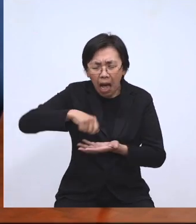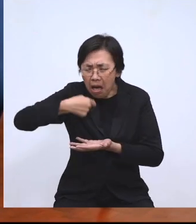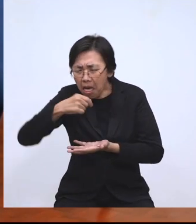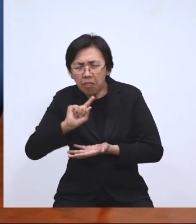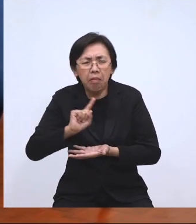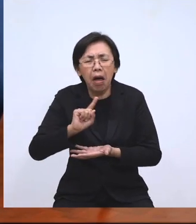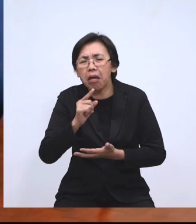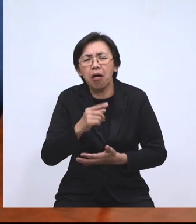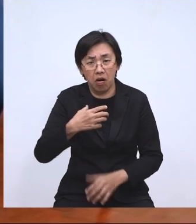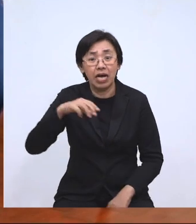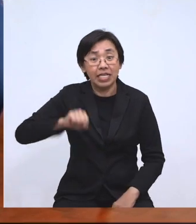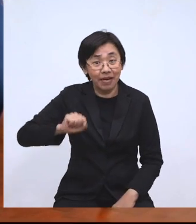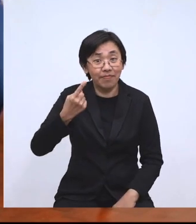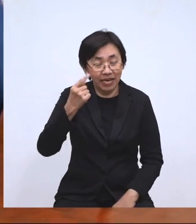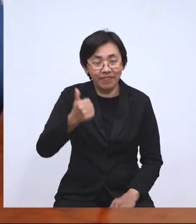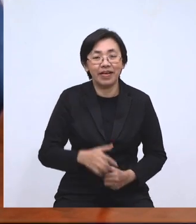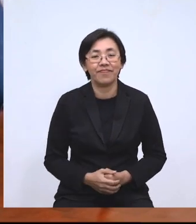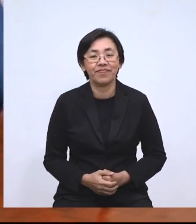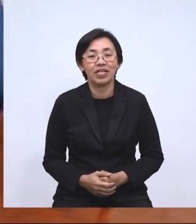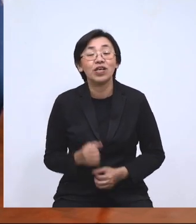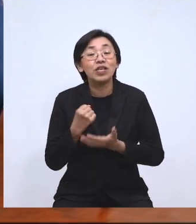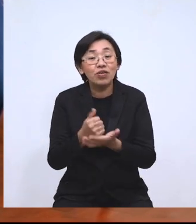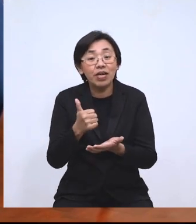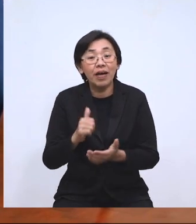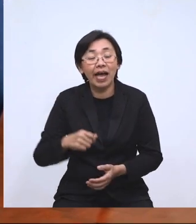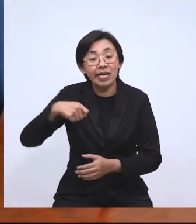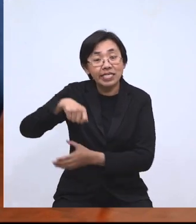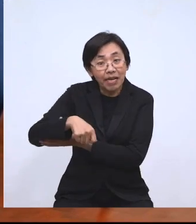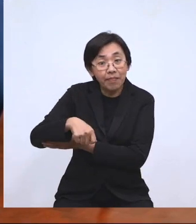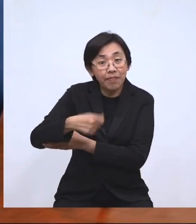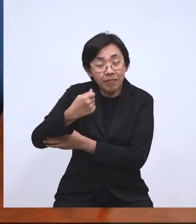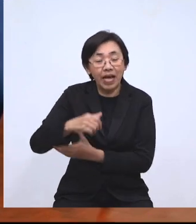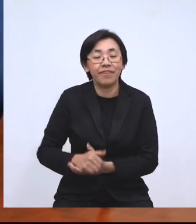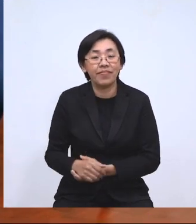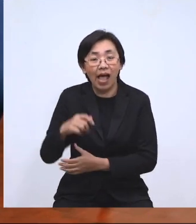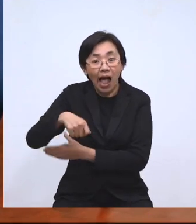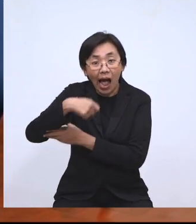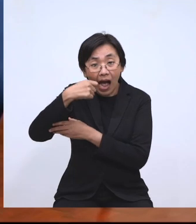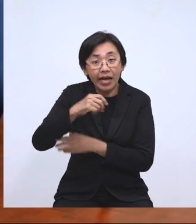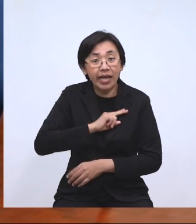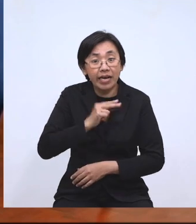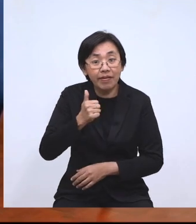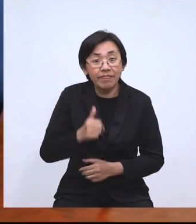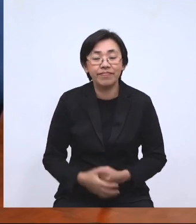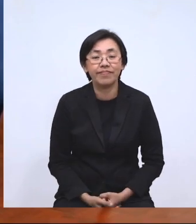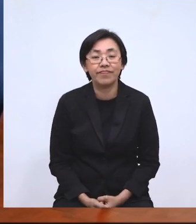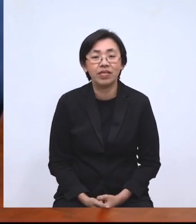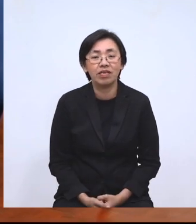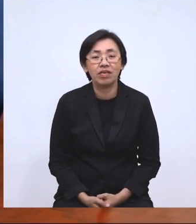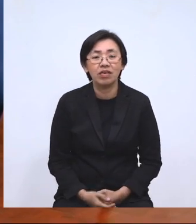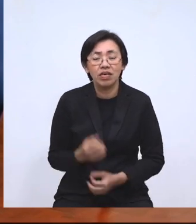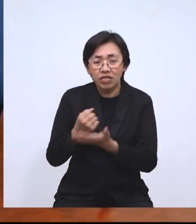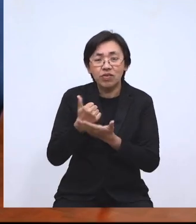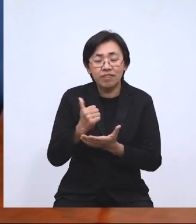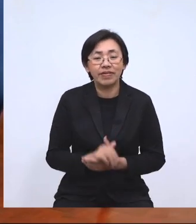เลยว่ามอสทำอะไรอ่ะ ตักใหม่ตัก ได้ไหมงั้นคุณน้ำหวานช่วยจับช้อนได้ไหมครับแล้วเดี๋ยวมอสยกขึ้นได้ไหมช่ว